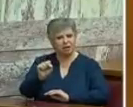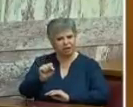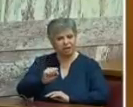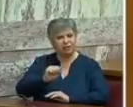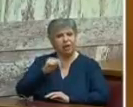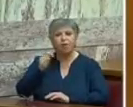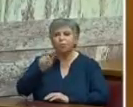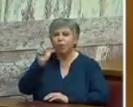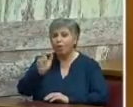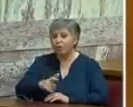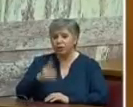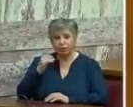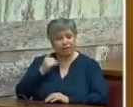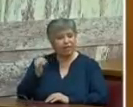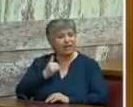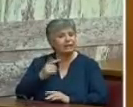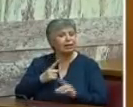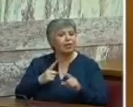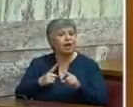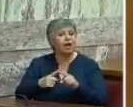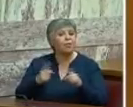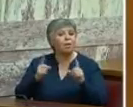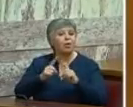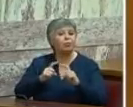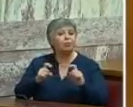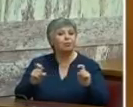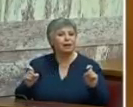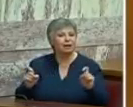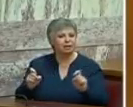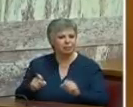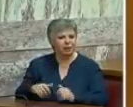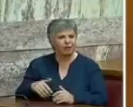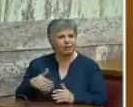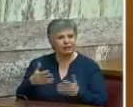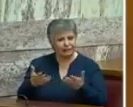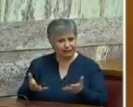καταλάβει ένα πολύ απλό πράγμα. Εμείς δεν φοβόμαστε τίποτα.